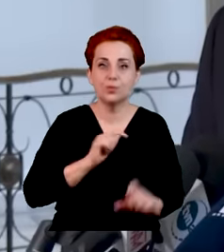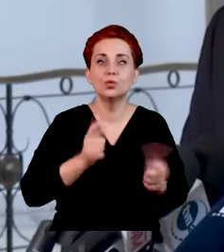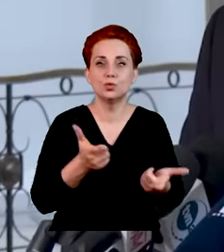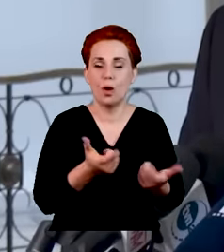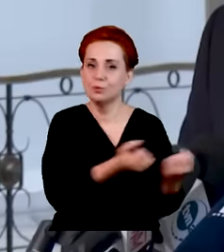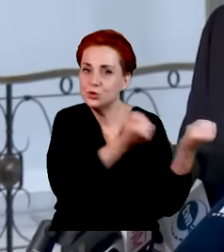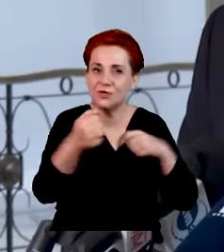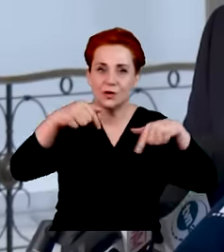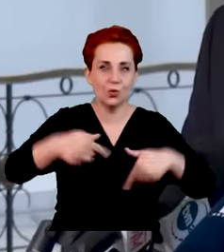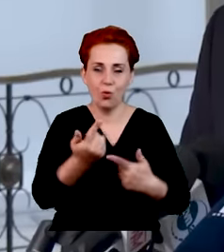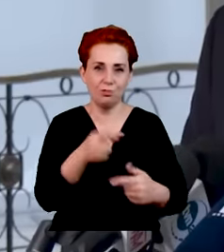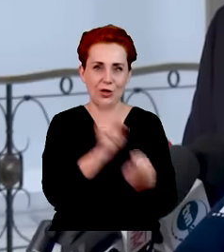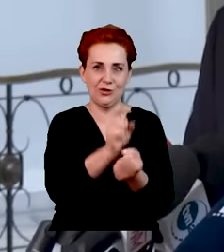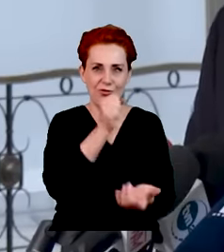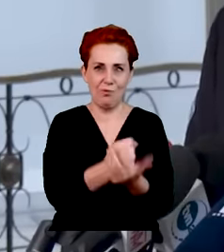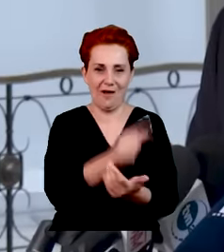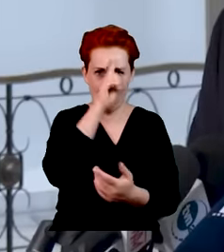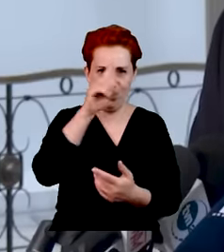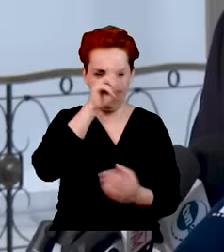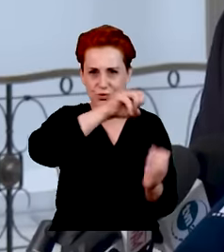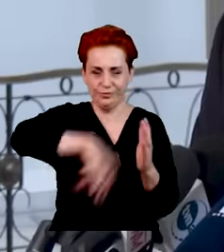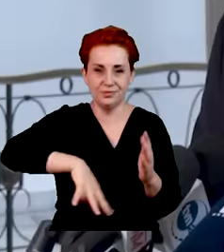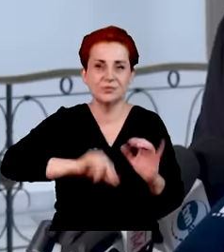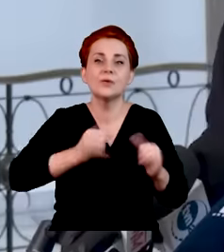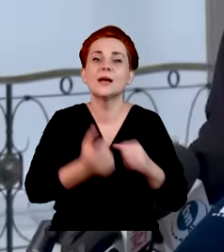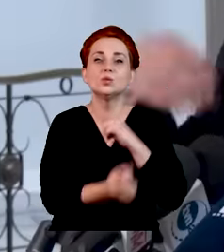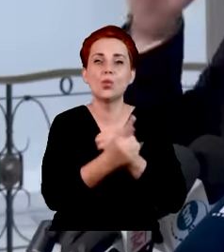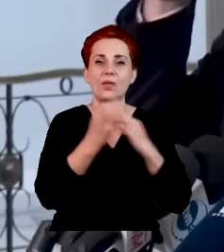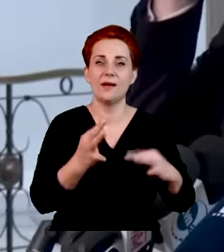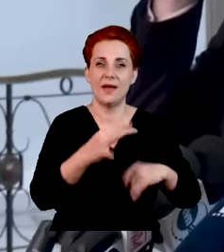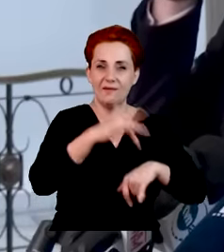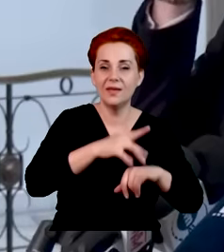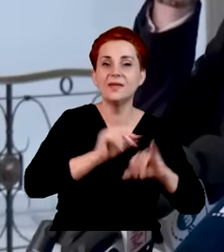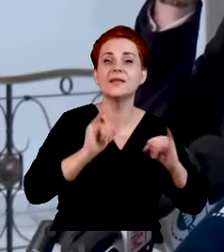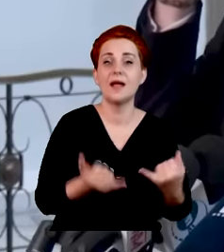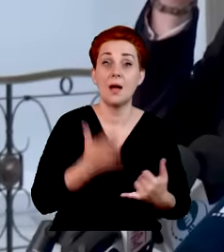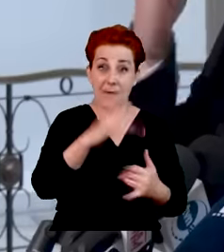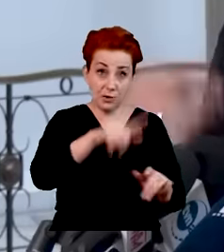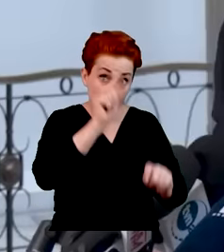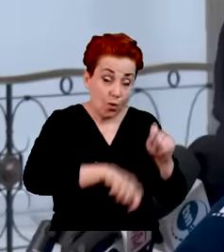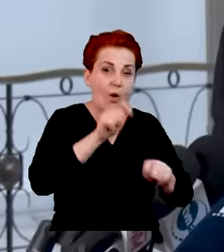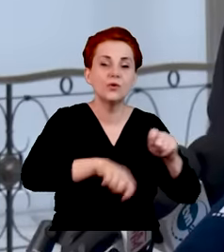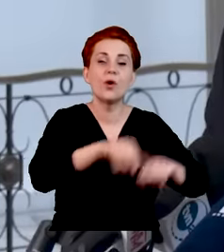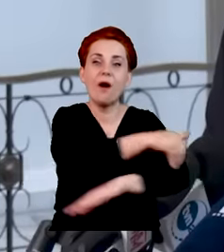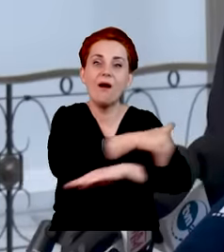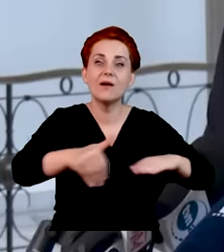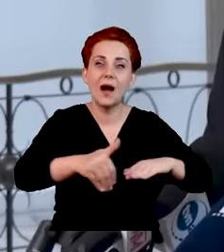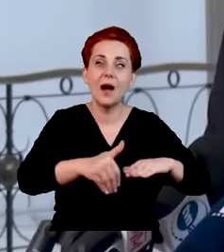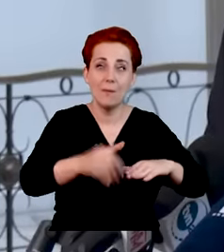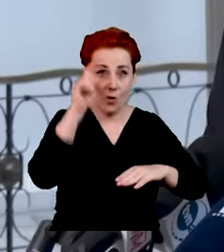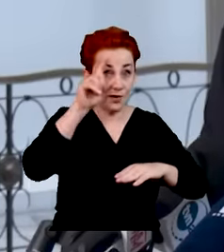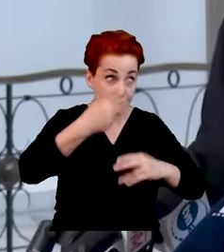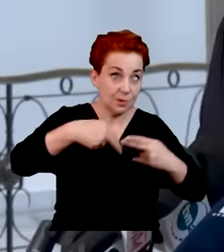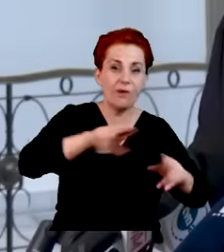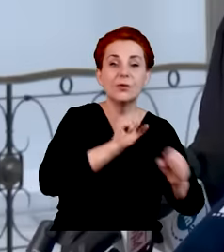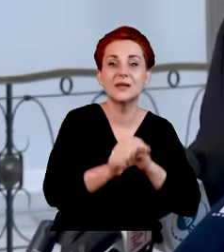nielegalnie tutaj imigrantów Jakie konsekwencje czy będzie symetryczna kontrola na granicy Niemcy takie kontr przywrócili jeden dzień po